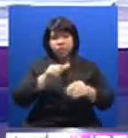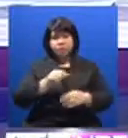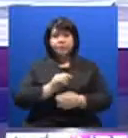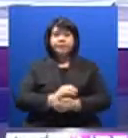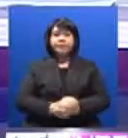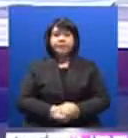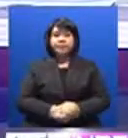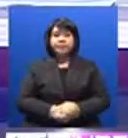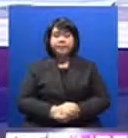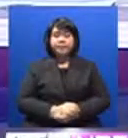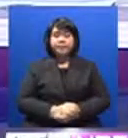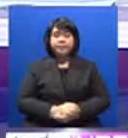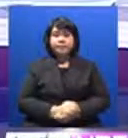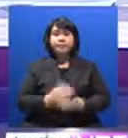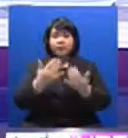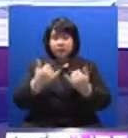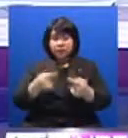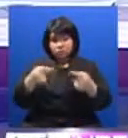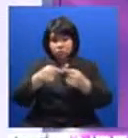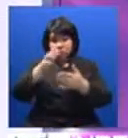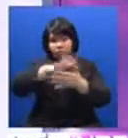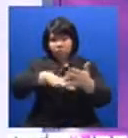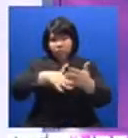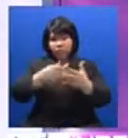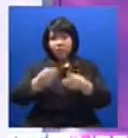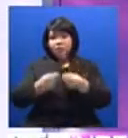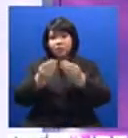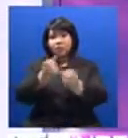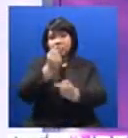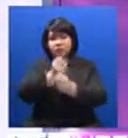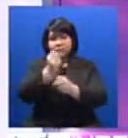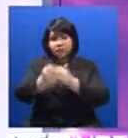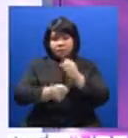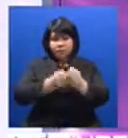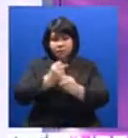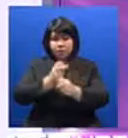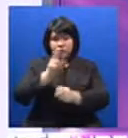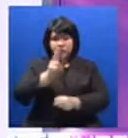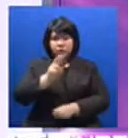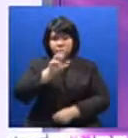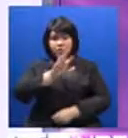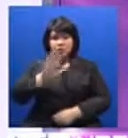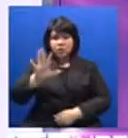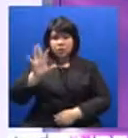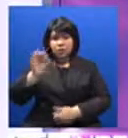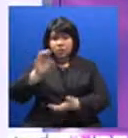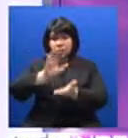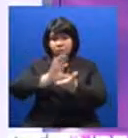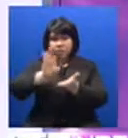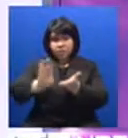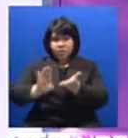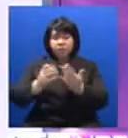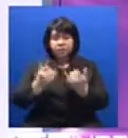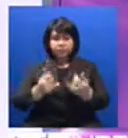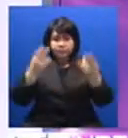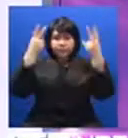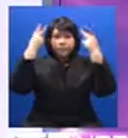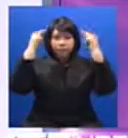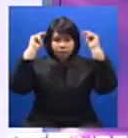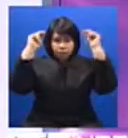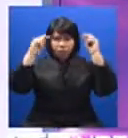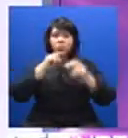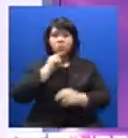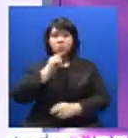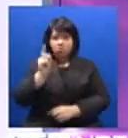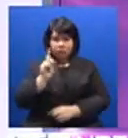ดูเรื่องของการมอบนโยบายการจัดทำงบประมาณรายจ่ายประจำปีงบประมาณ2559นะคะวันนี้นายกรัฐมนตรีก็มีการยืนยันด้ว